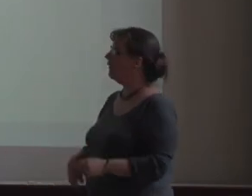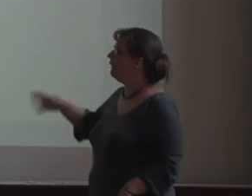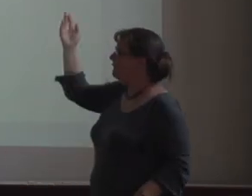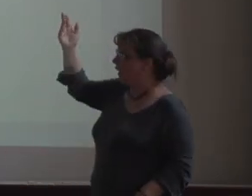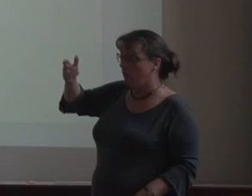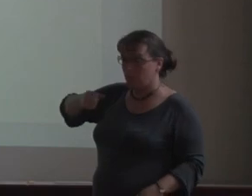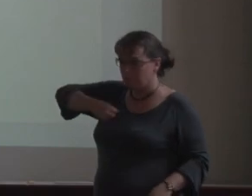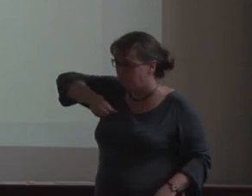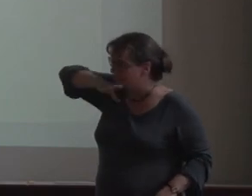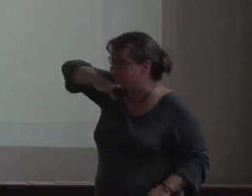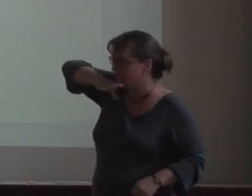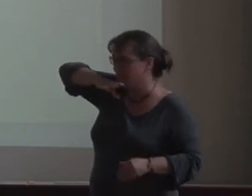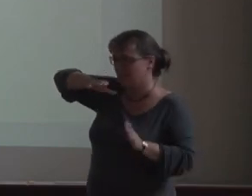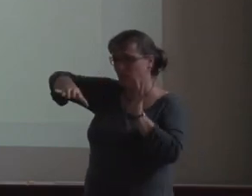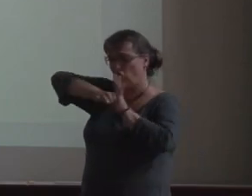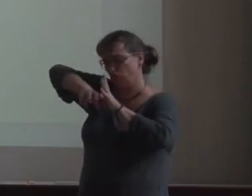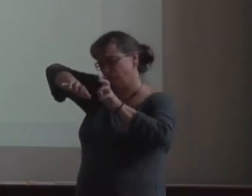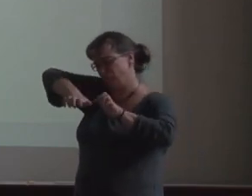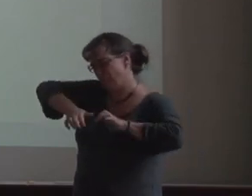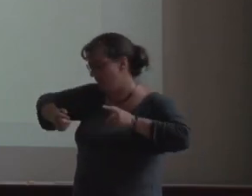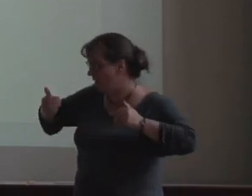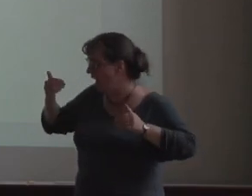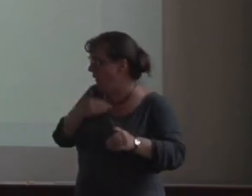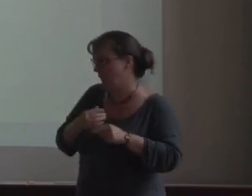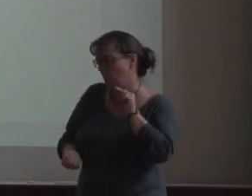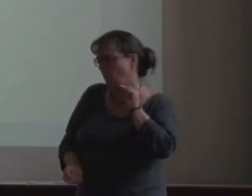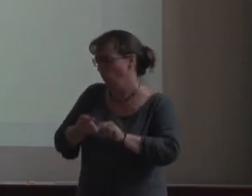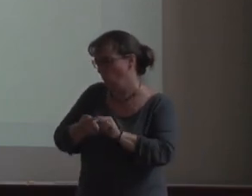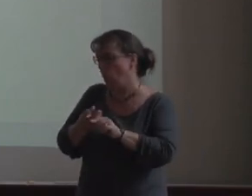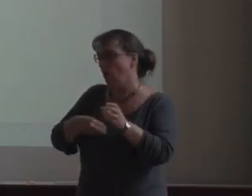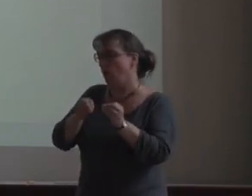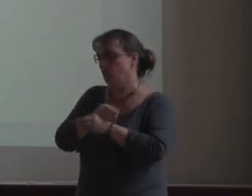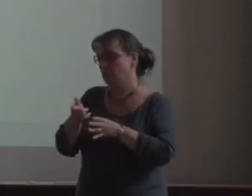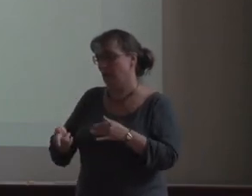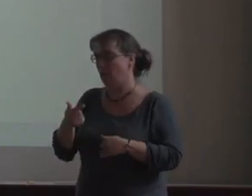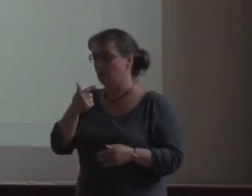coder. Ça permet de faire de l'asynchrone en vraiment très très peu de temps.